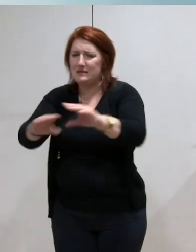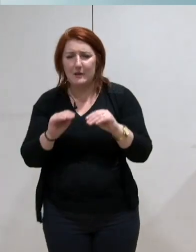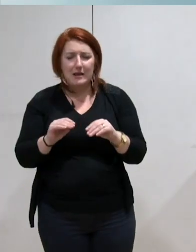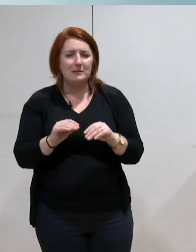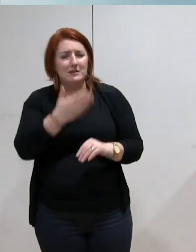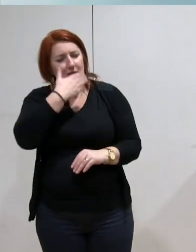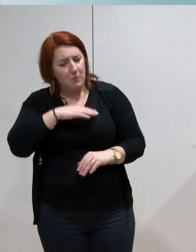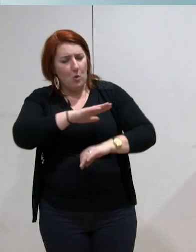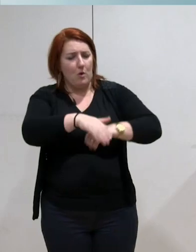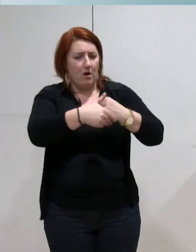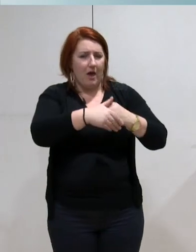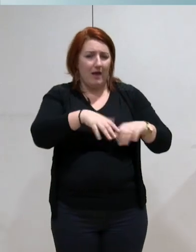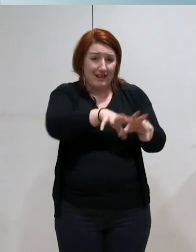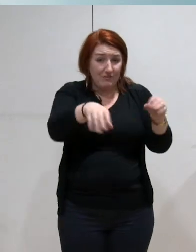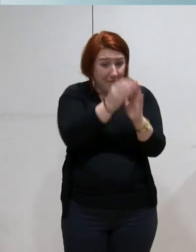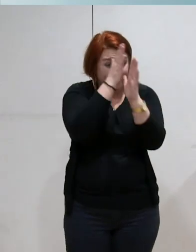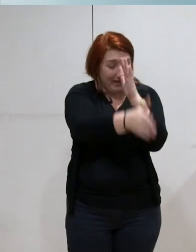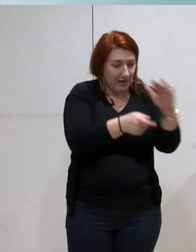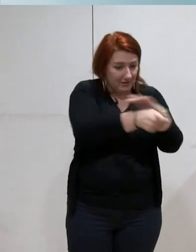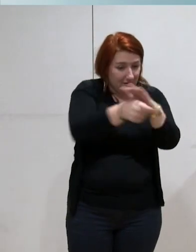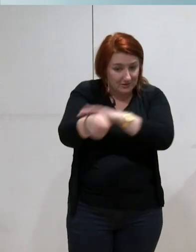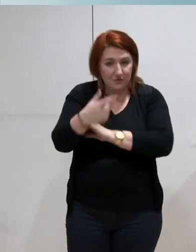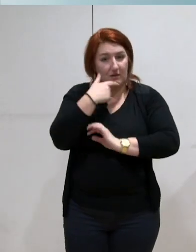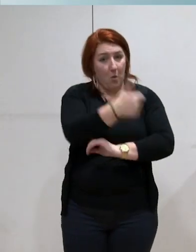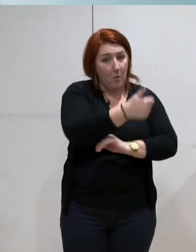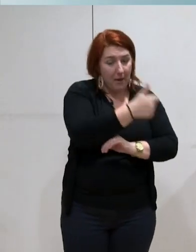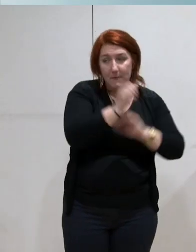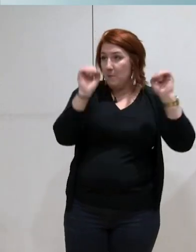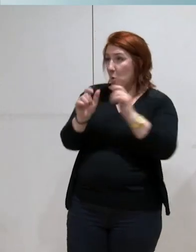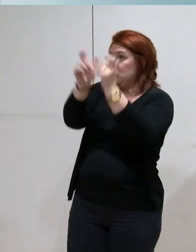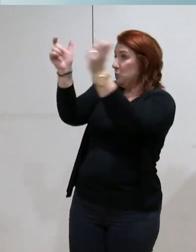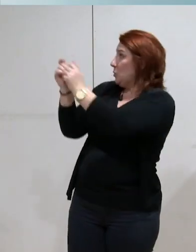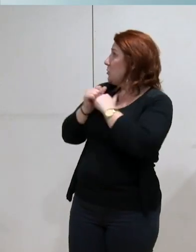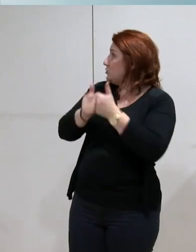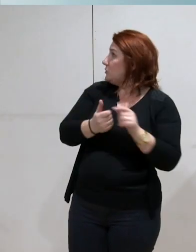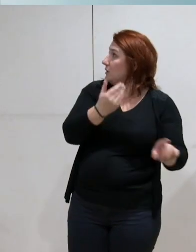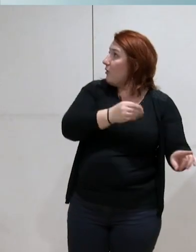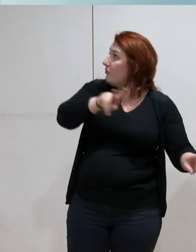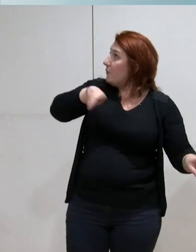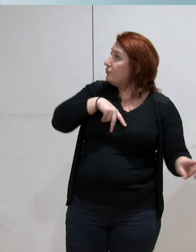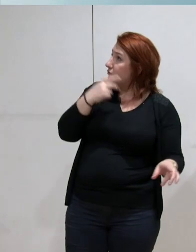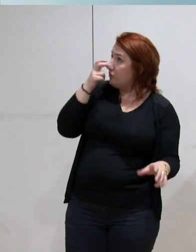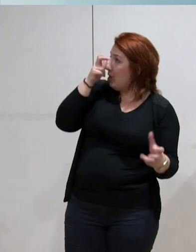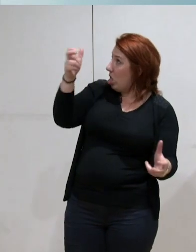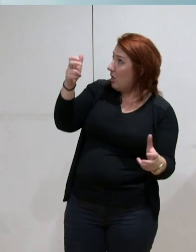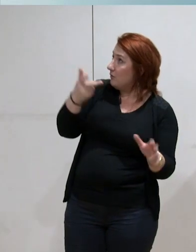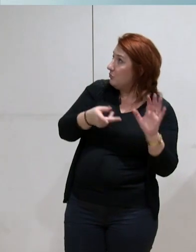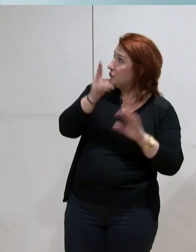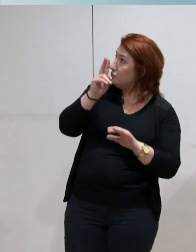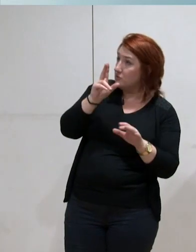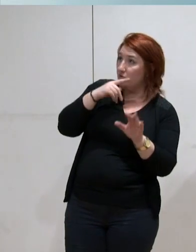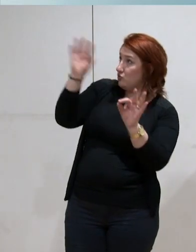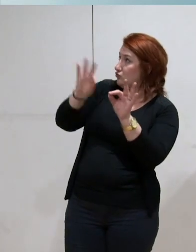à pouvoir choisir plus librement les structures en fonction des centres d'intérêt des des enfants